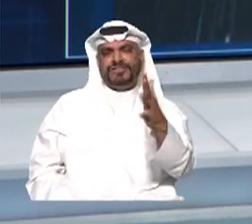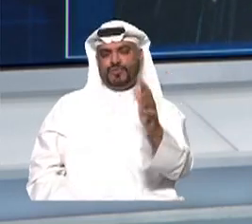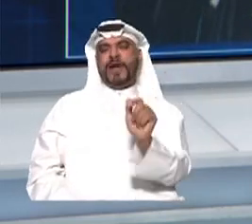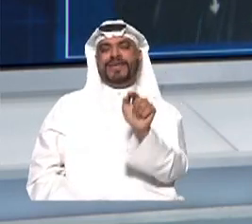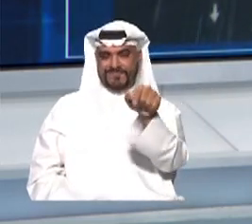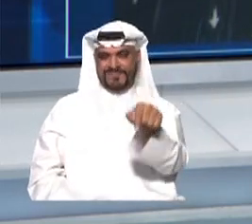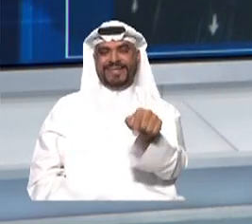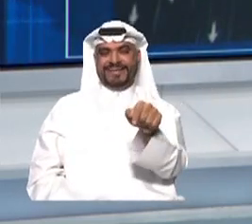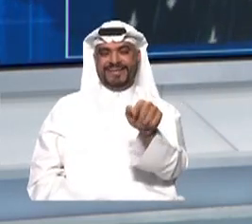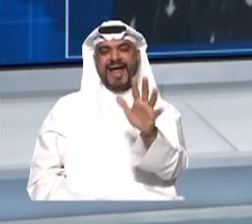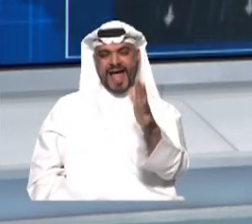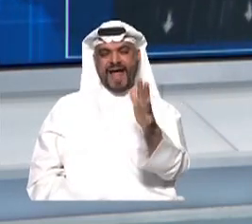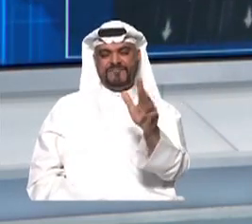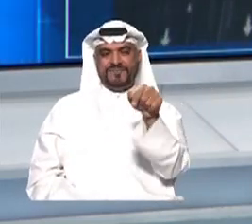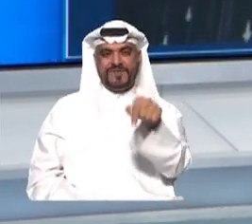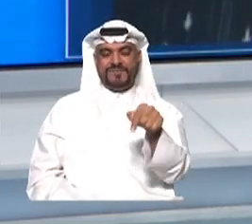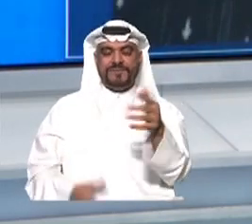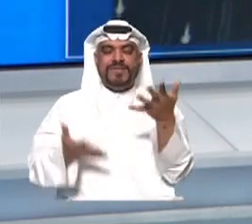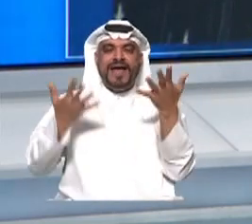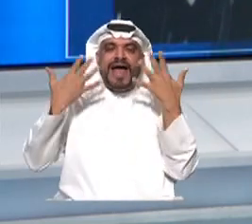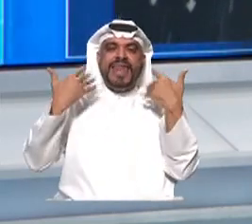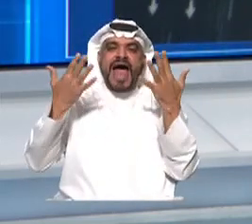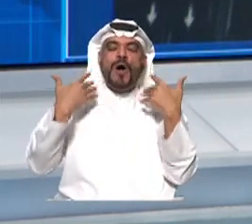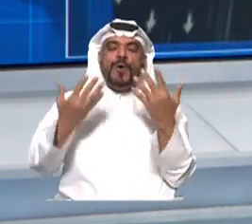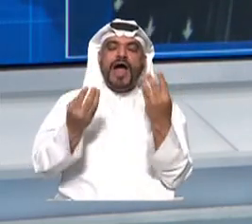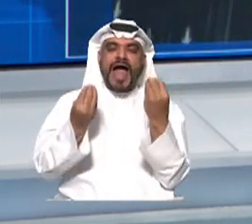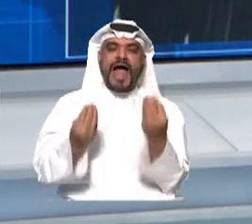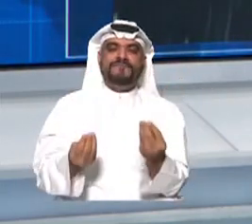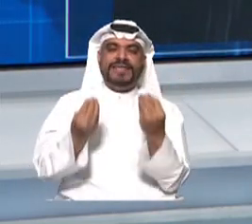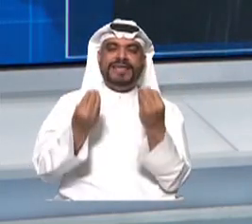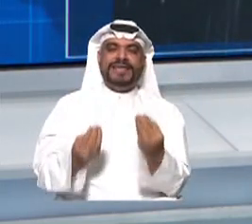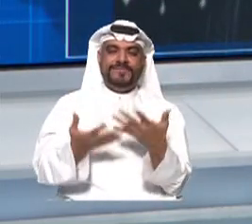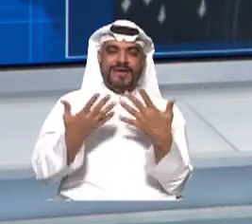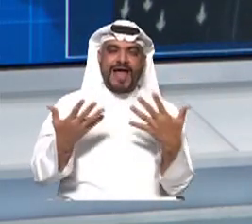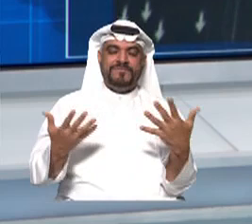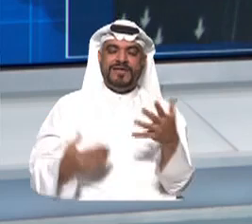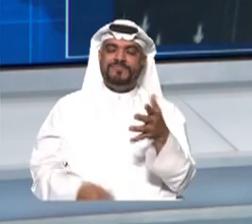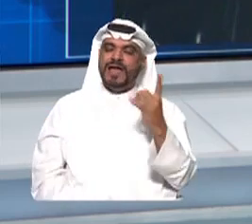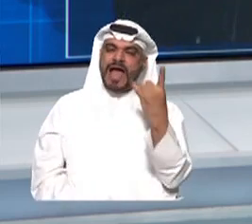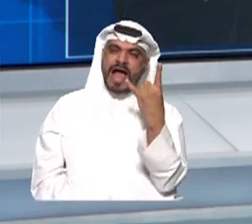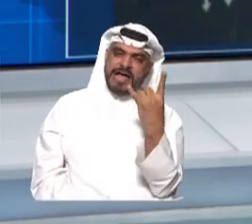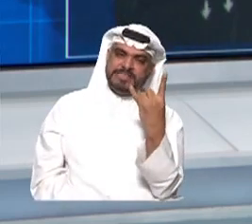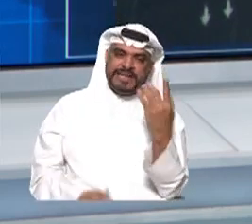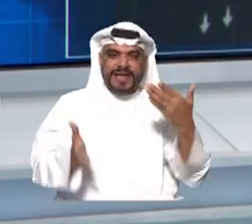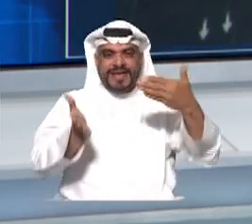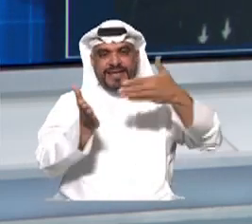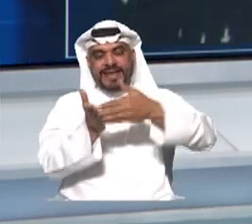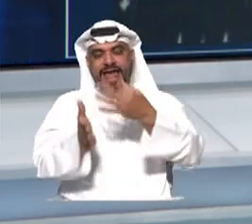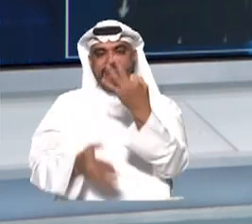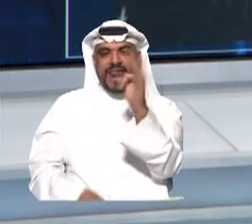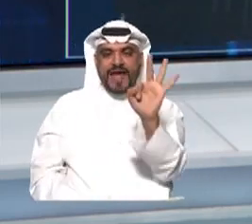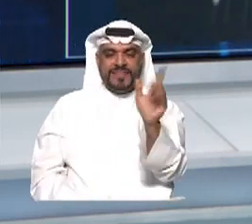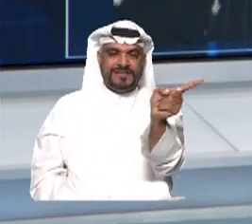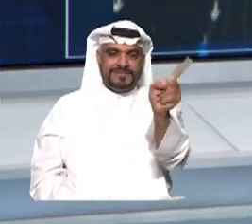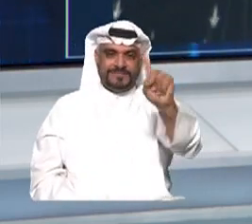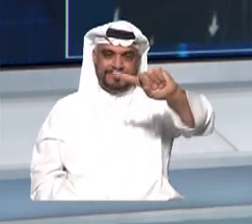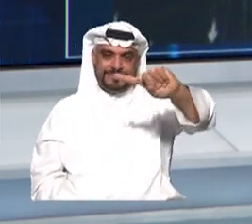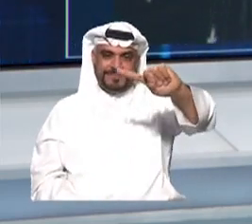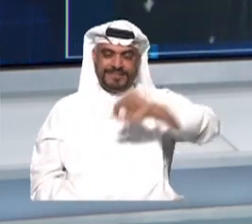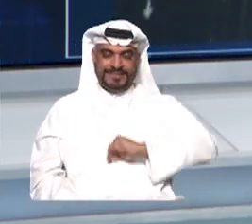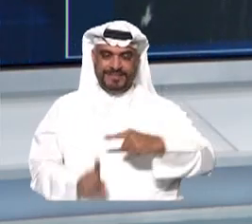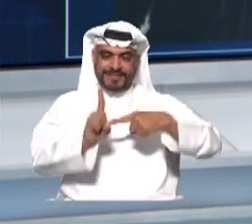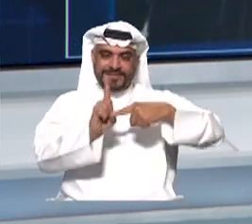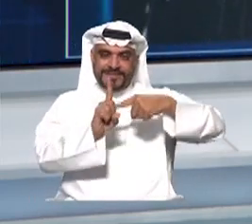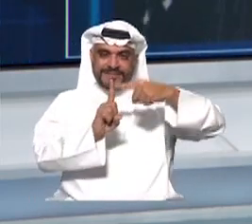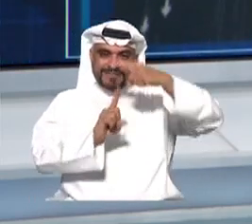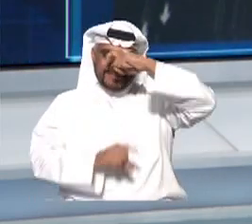الشمالية الغربية خفيفة لمعتدل السرعة، تتراوح سرعتها بشكل عام ما بين 10 إلى 30 كيلومتر في ساعة. درجات الحرارة